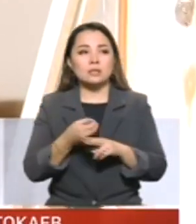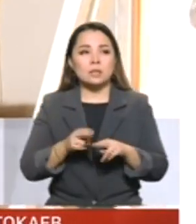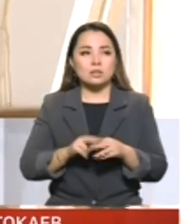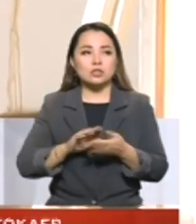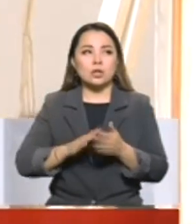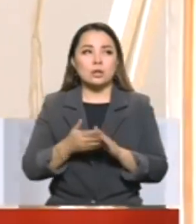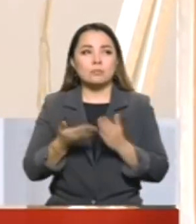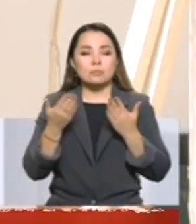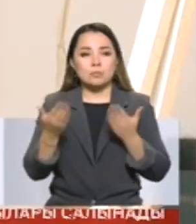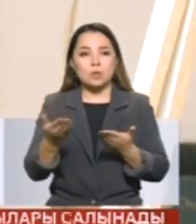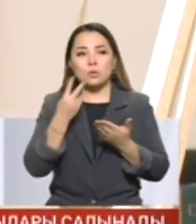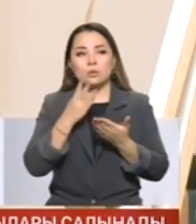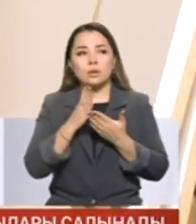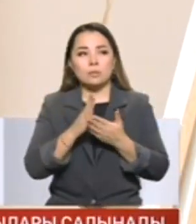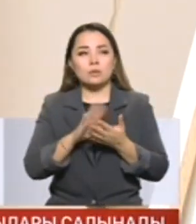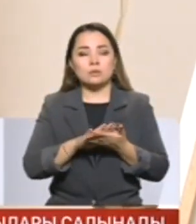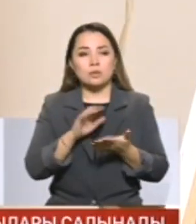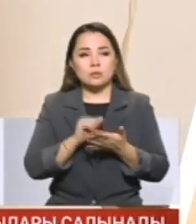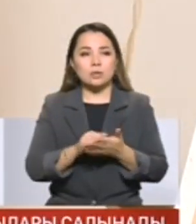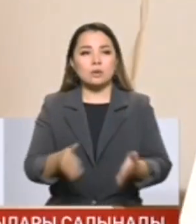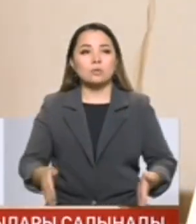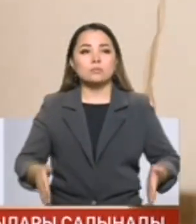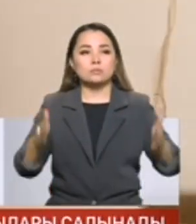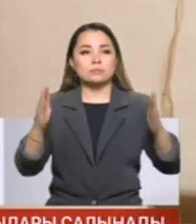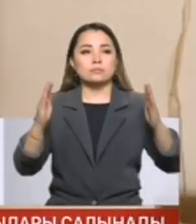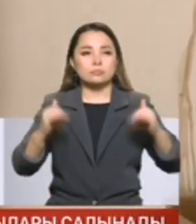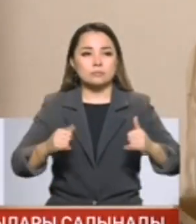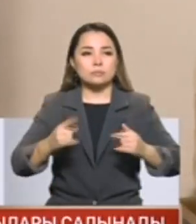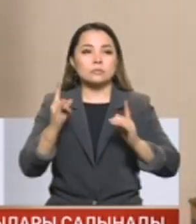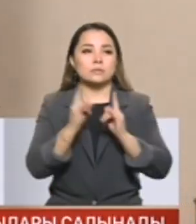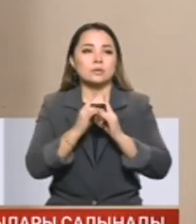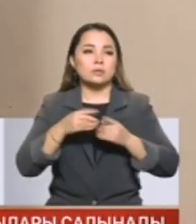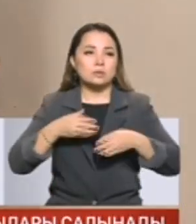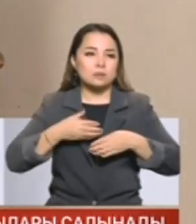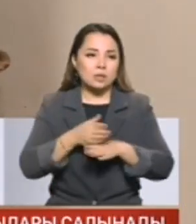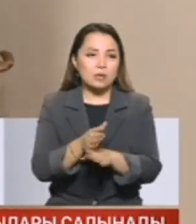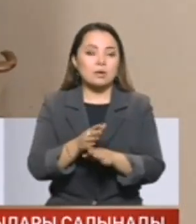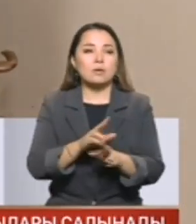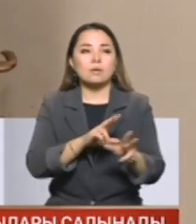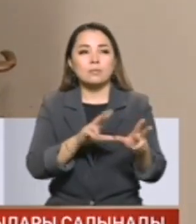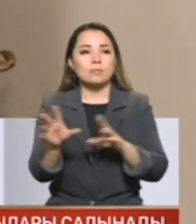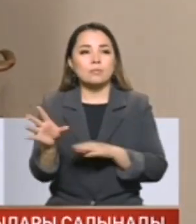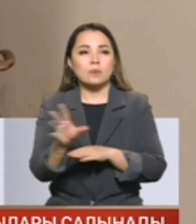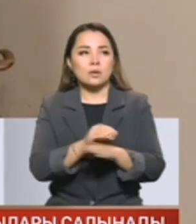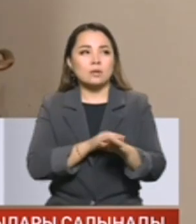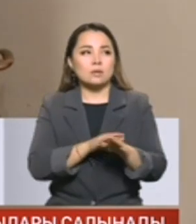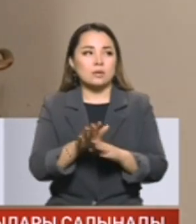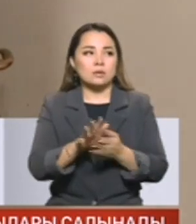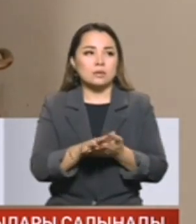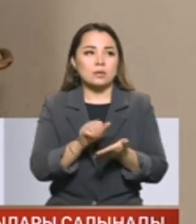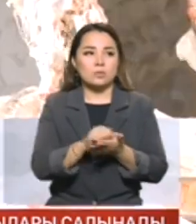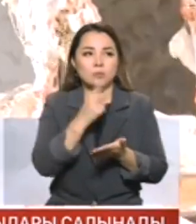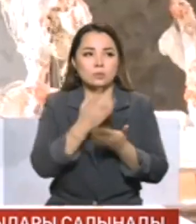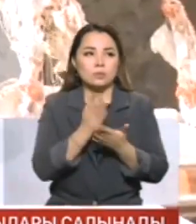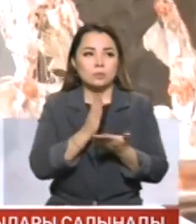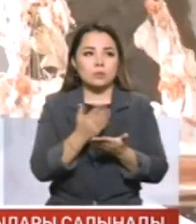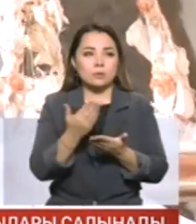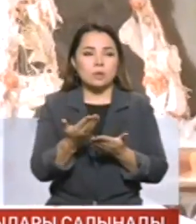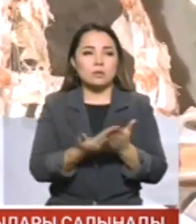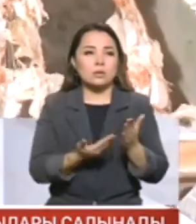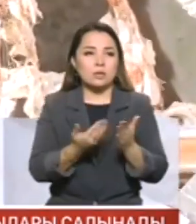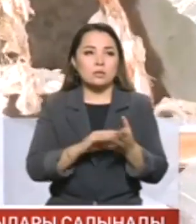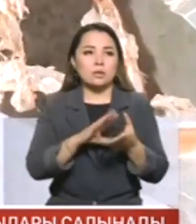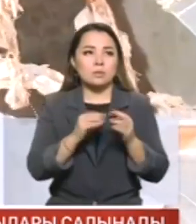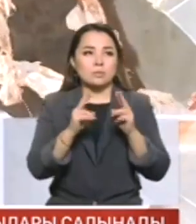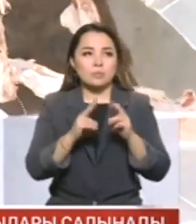қазіргі жағдайы міне. Осындай қабырғалар құлап, терезелер сынып, ішіндегі мебель мен техникаға зақым келген. Сараптама